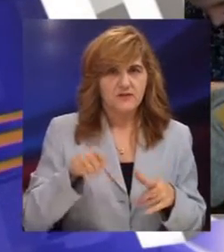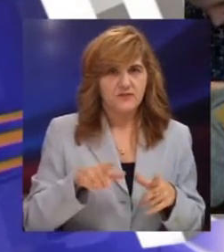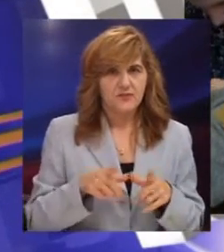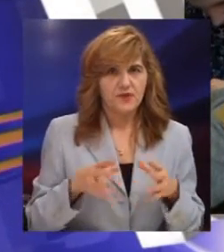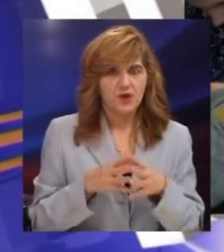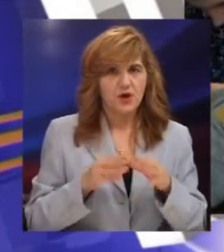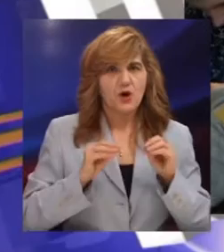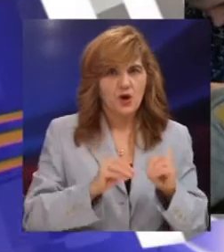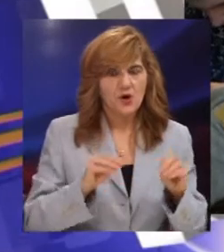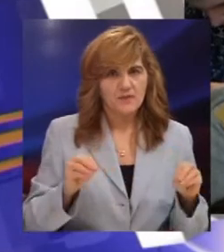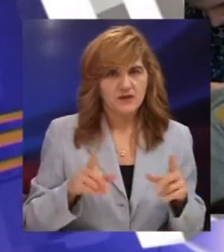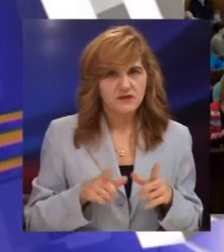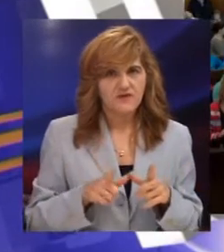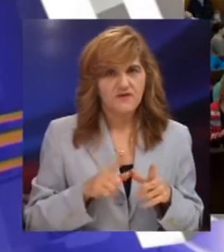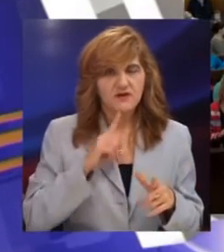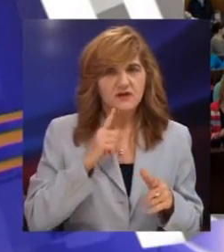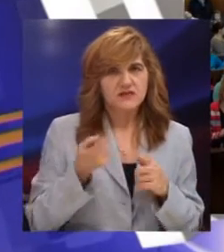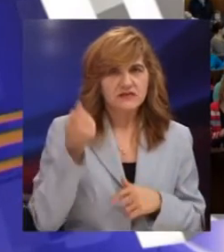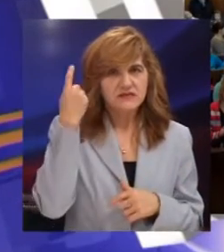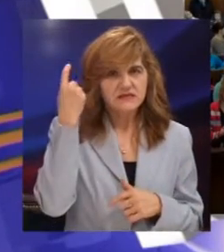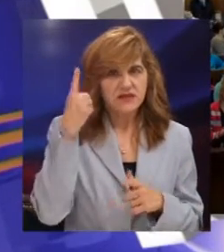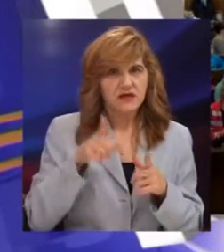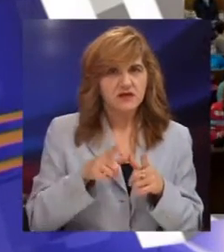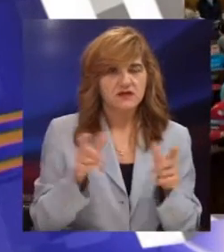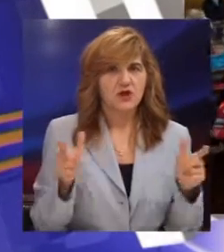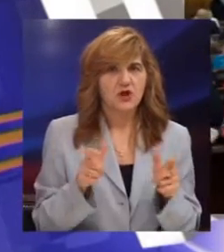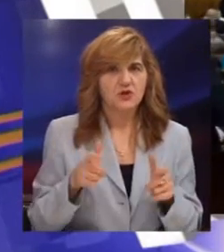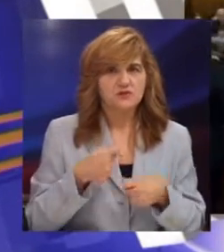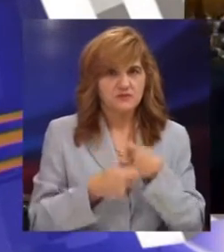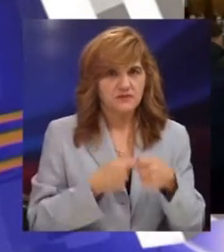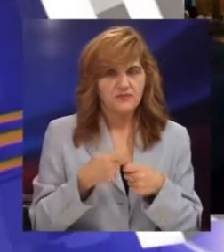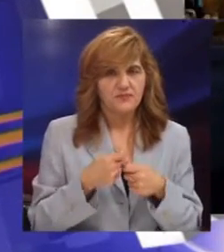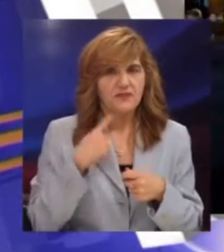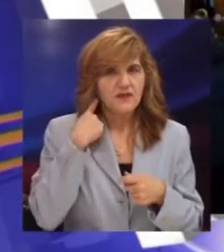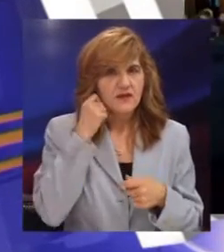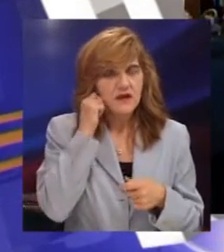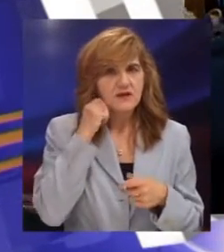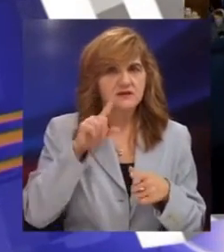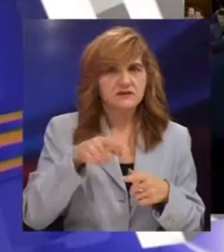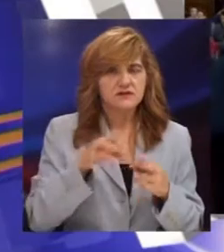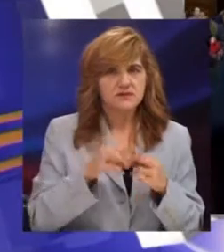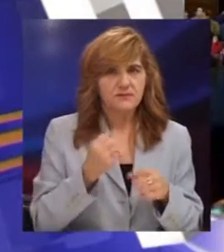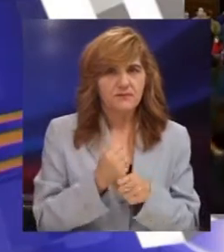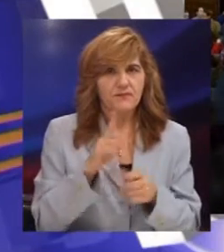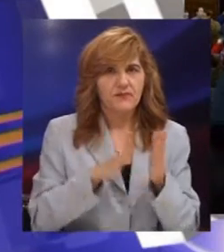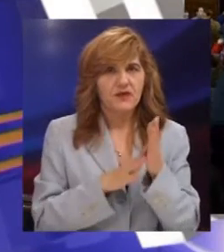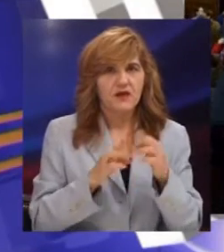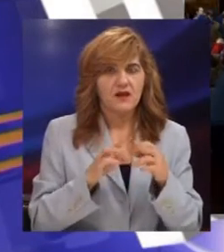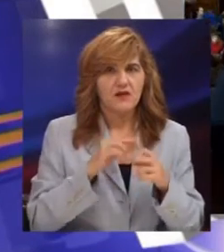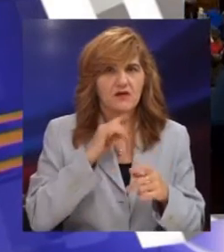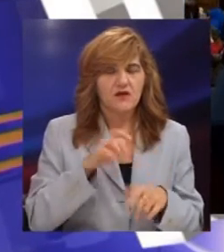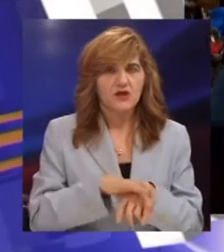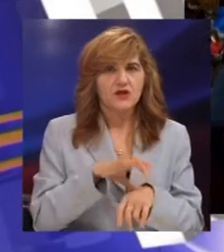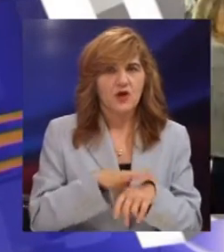veća zadužen za oblast obrazovanja Blaško Stantić, sekretar Sekretarijata za društvene delatnosti Jasmina Stevanović, predsjednik Društva